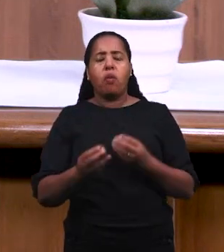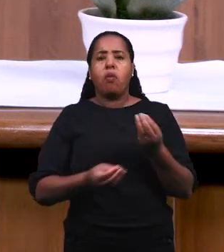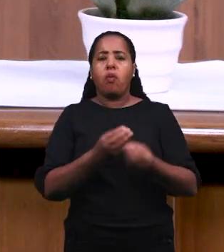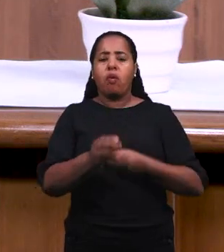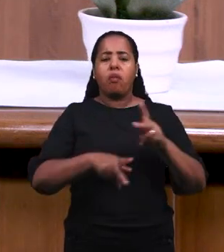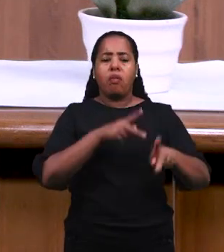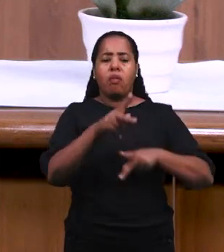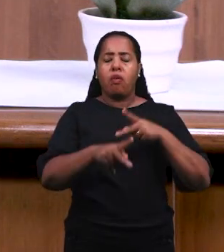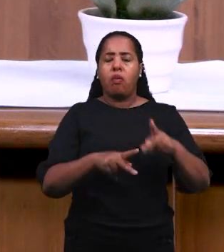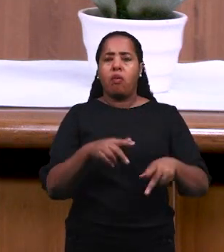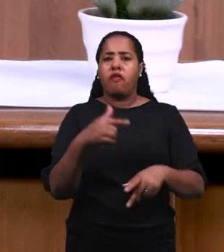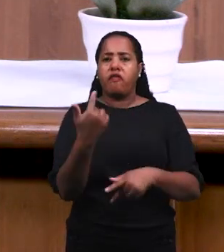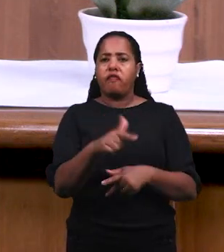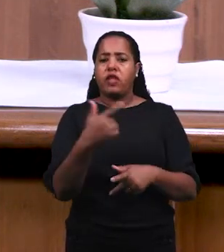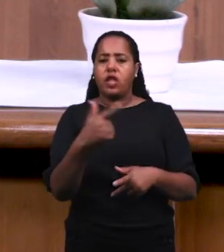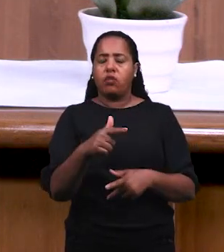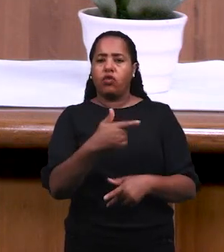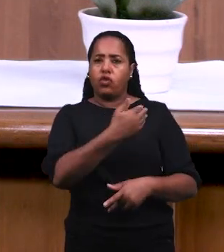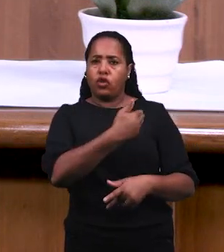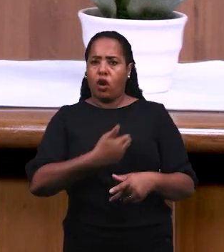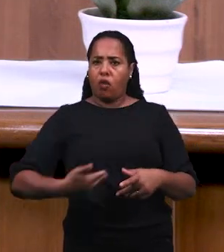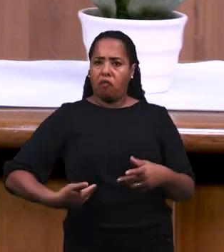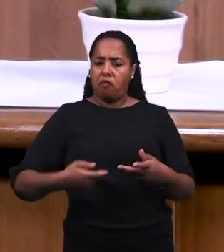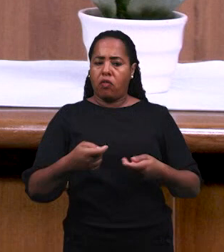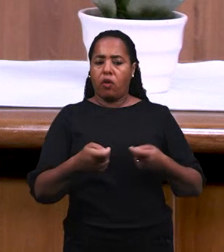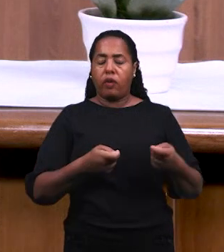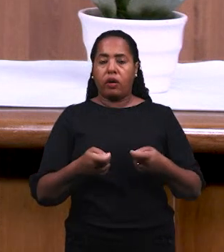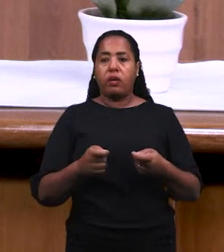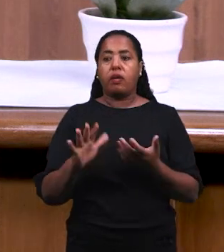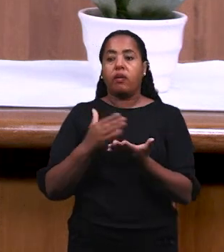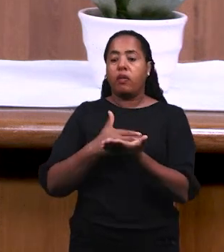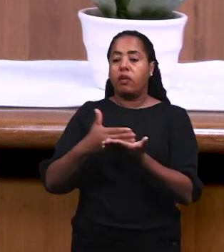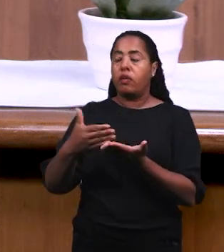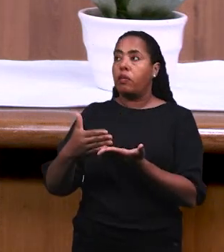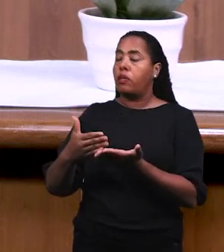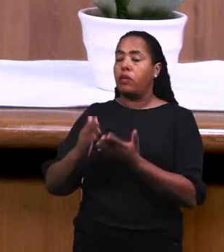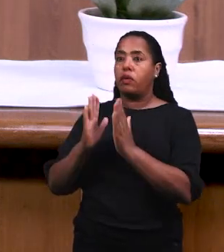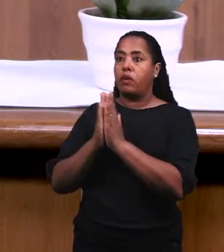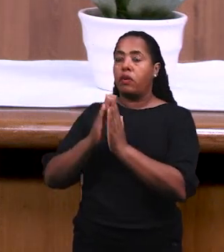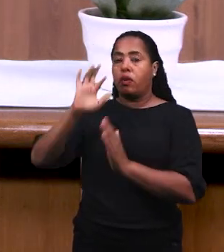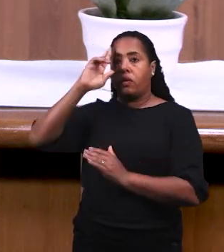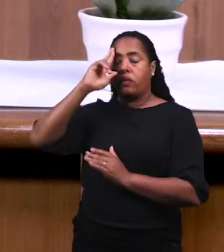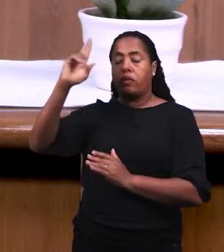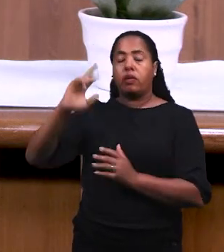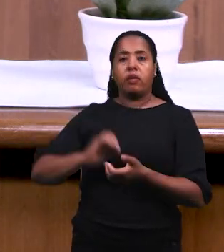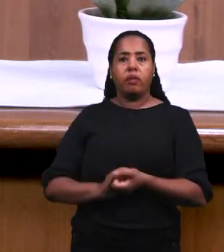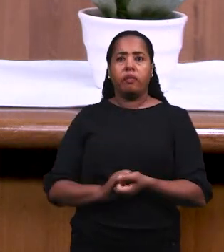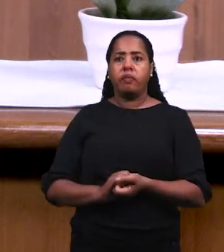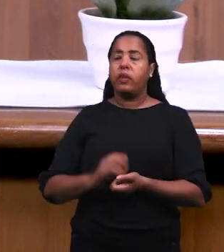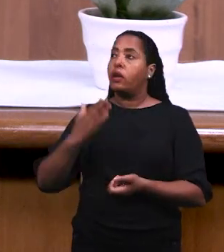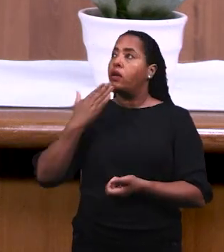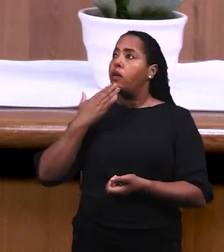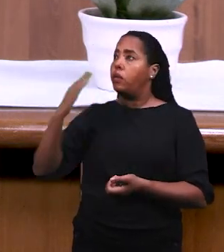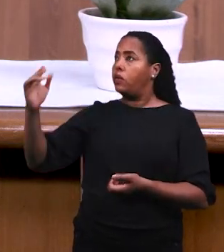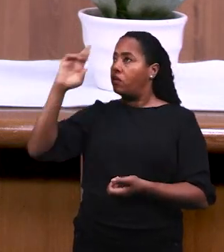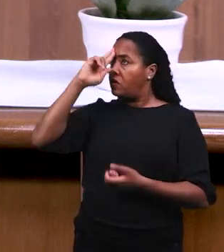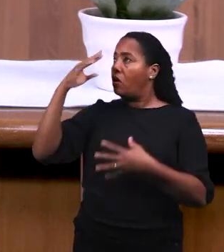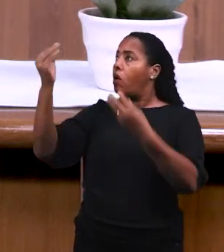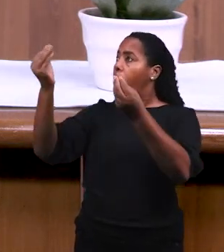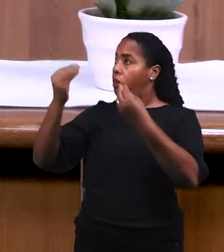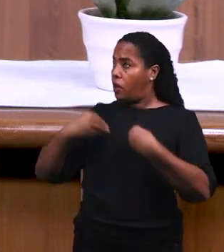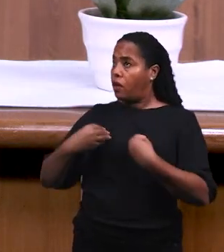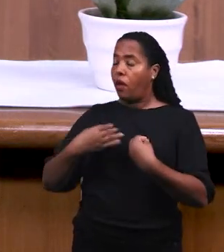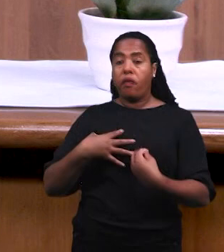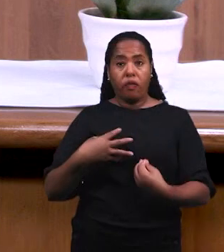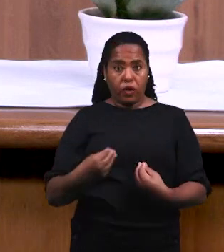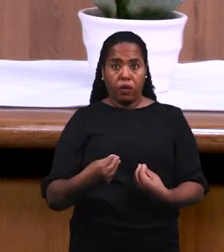Они были без правления. И она решила молиться Господу, просить, чтобы он дал сына